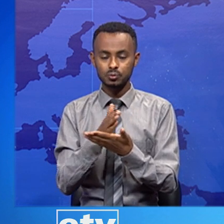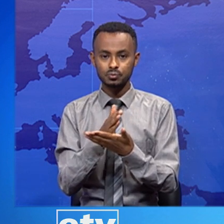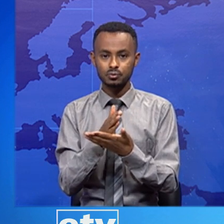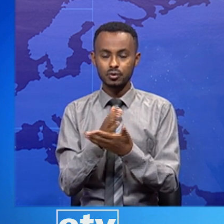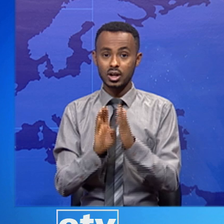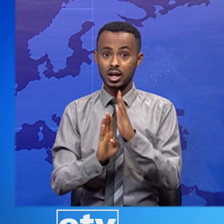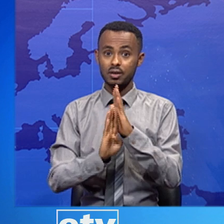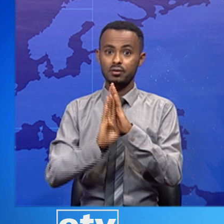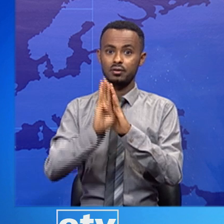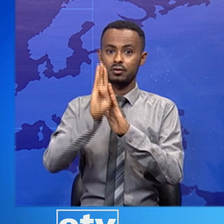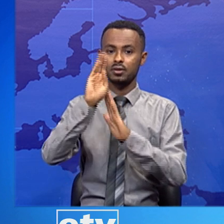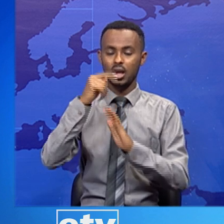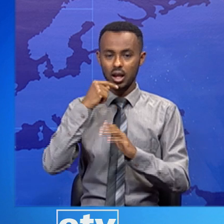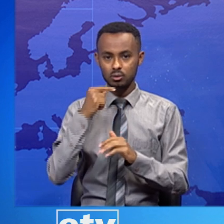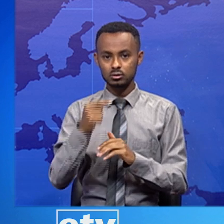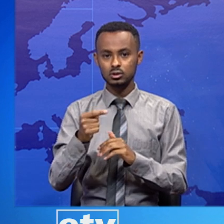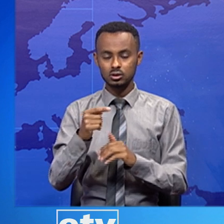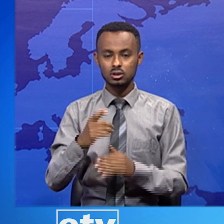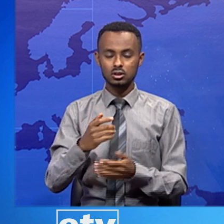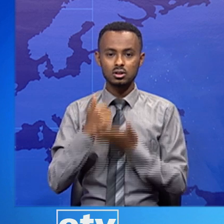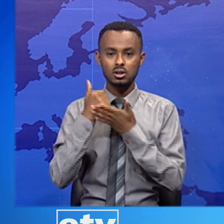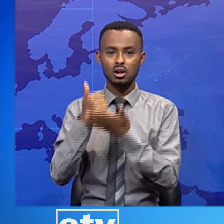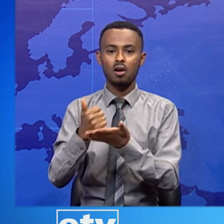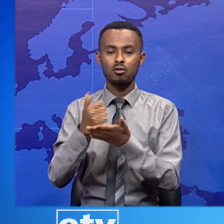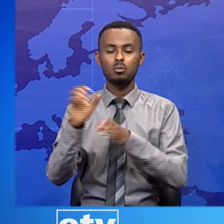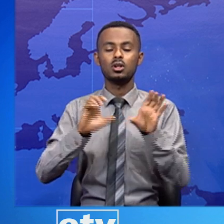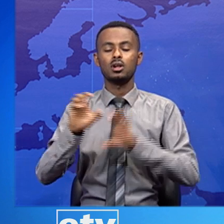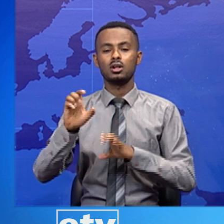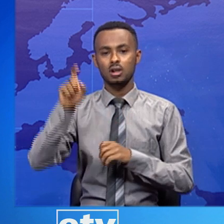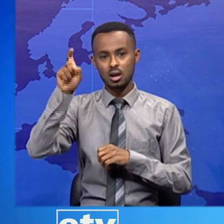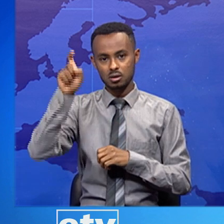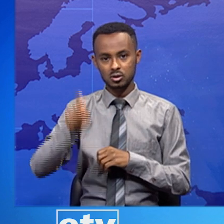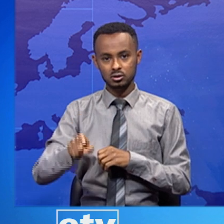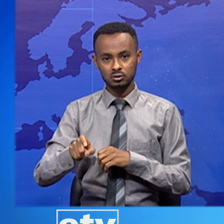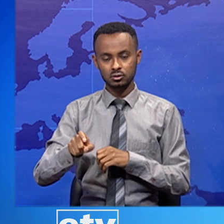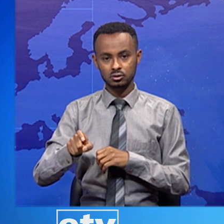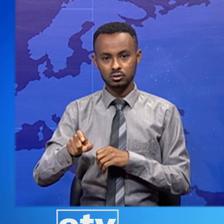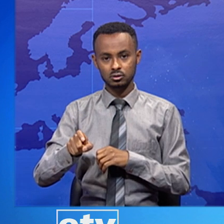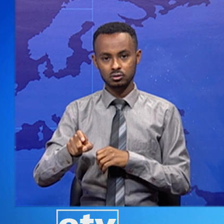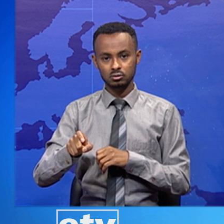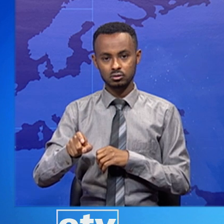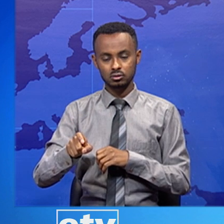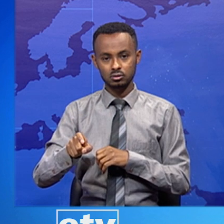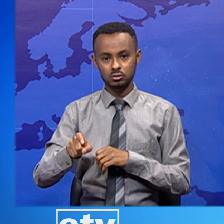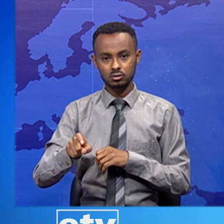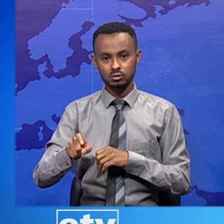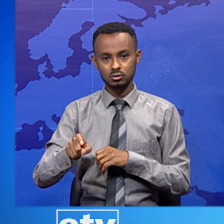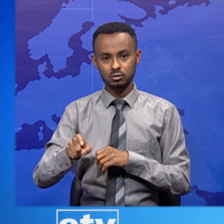ተሳትፏቸው ከፈለለው ድጋፍ መደረግ እንዳለበት